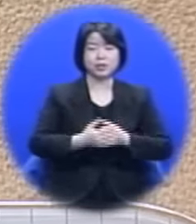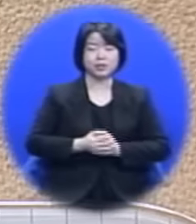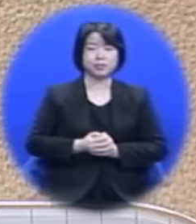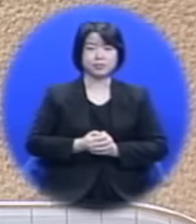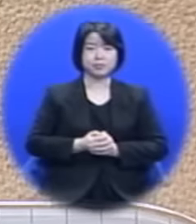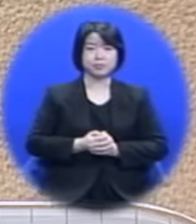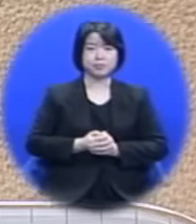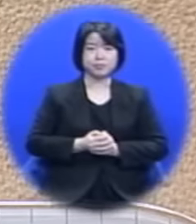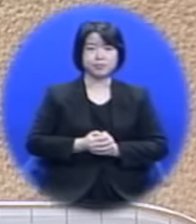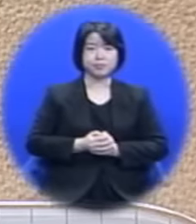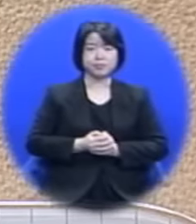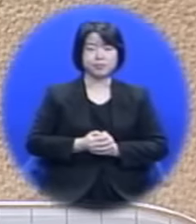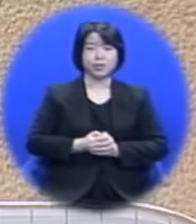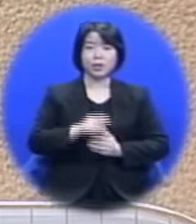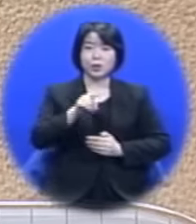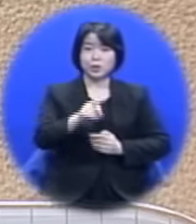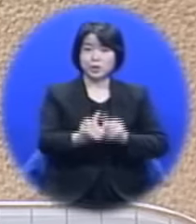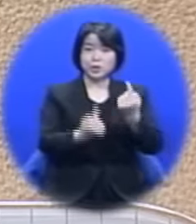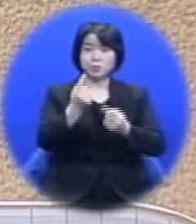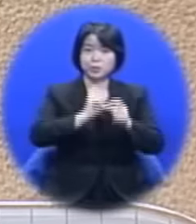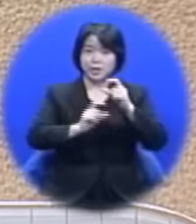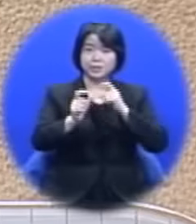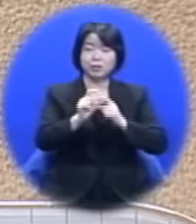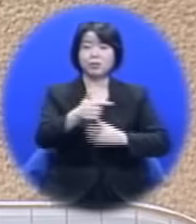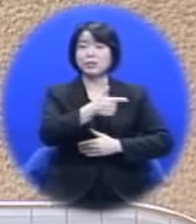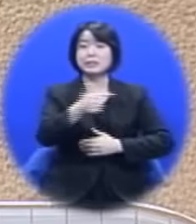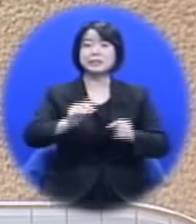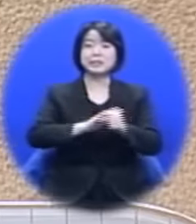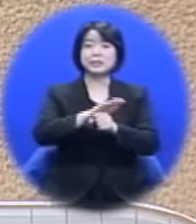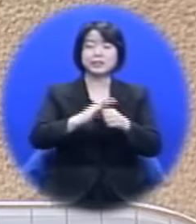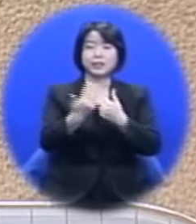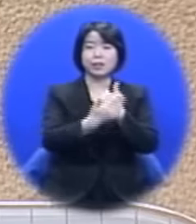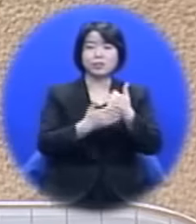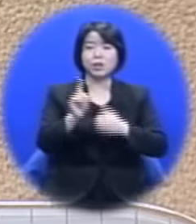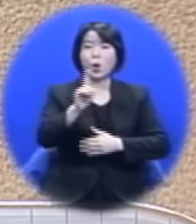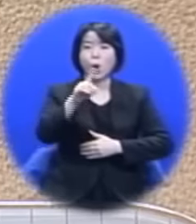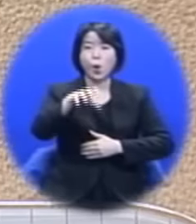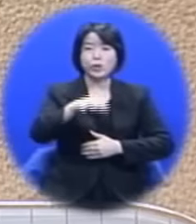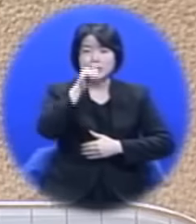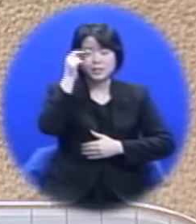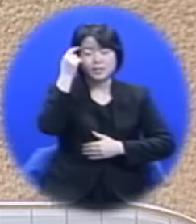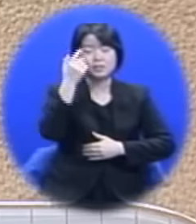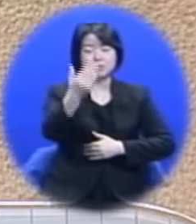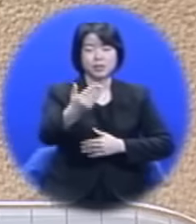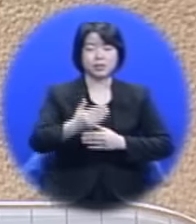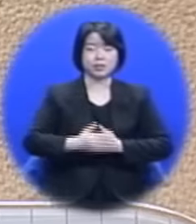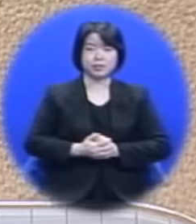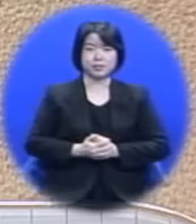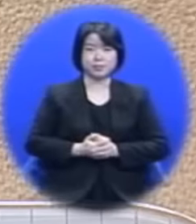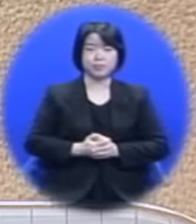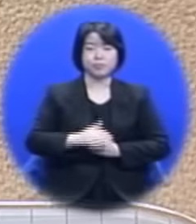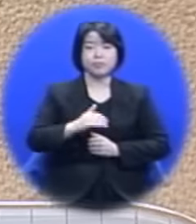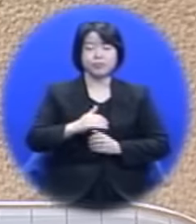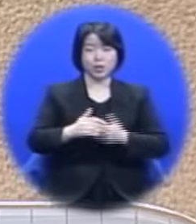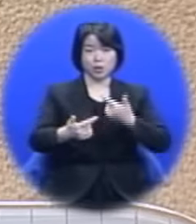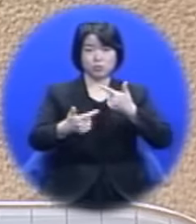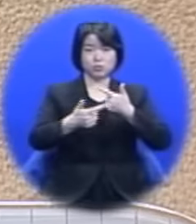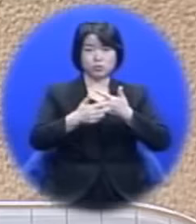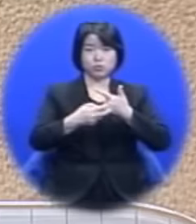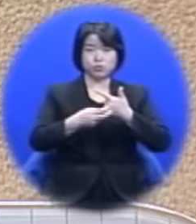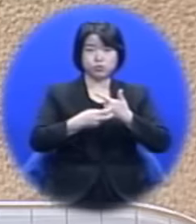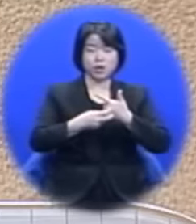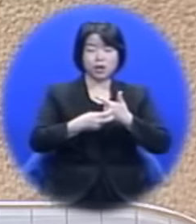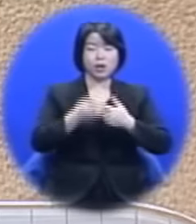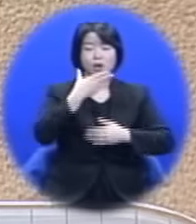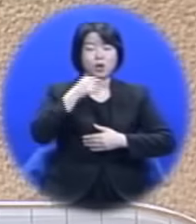놀랍지아요 이보다도 더 큰 사랑과 은혜가 어디 있겠어요 누가복음 15장에 보면